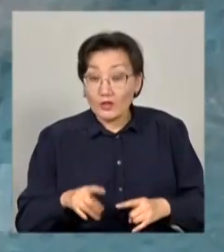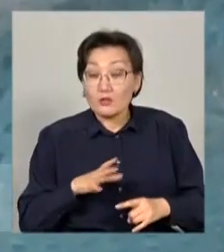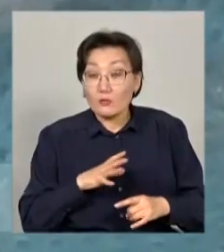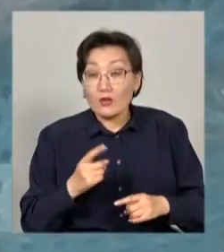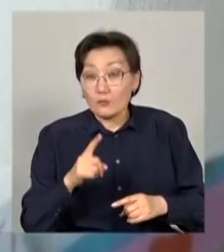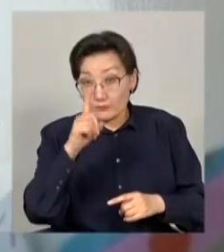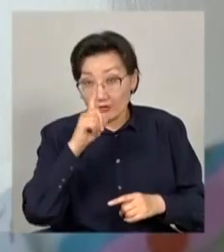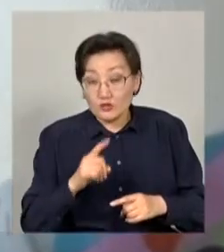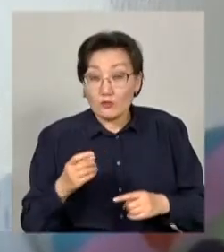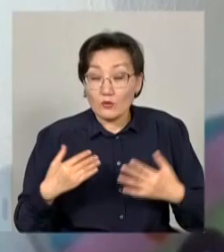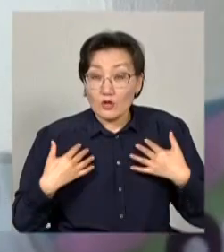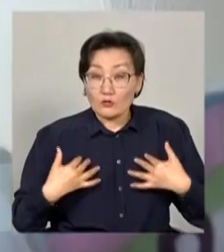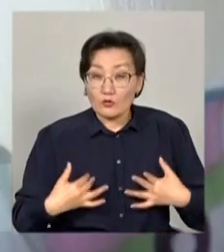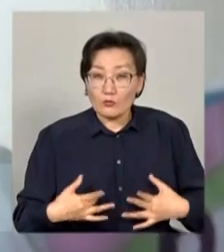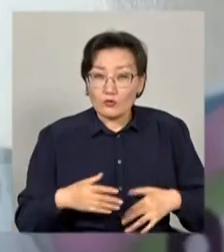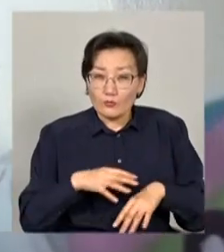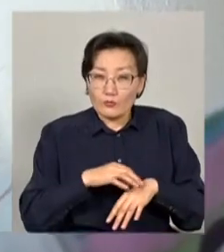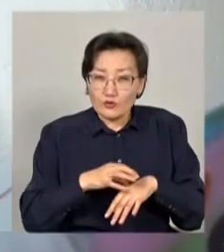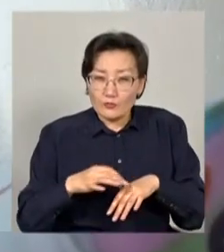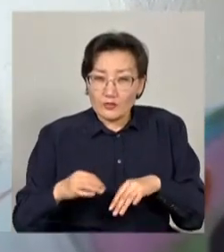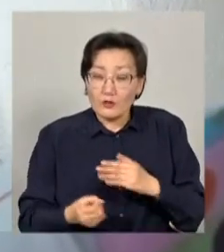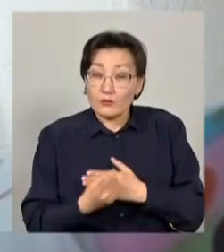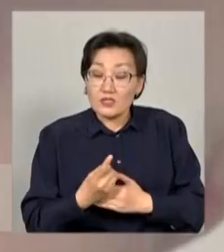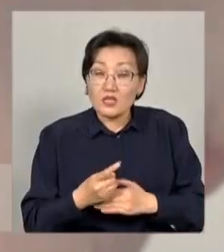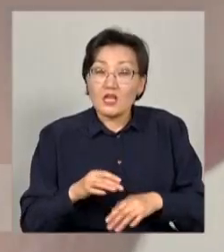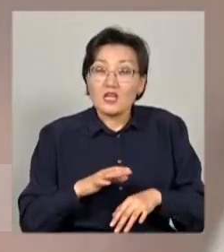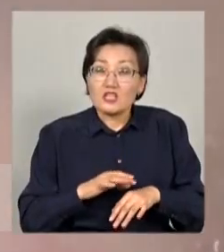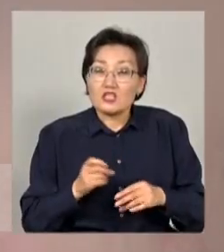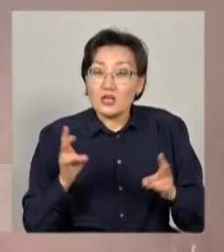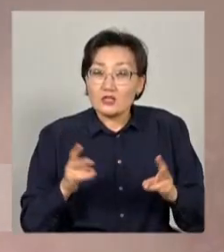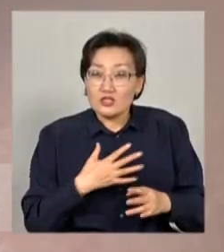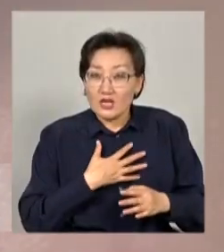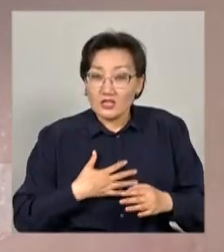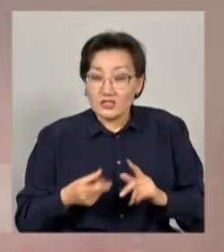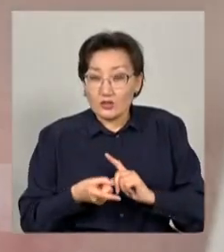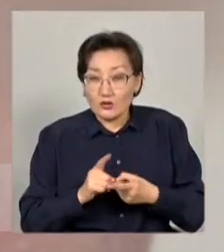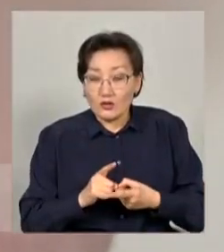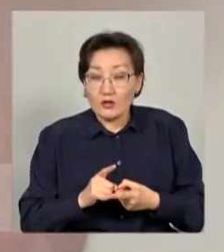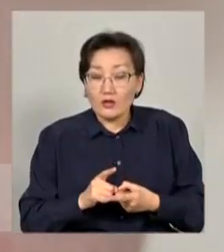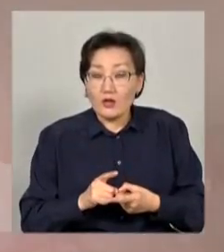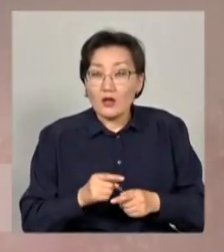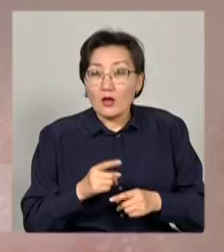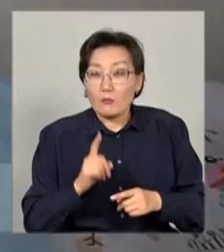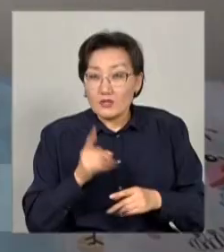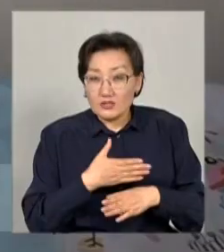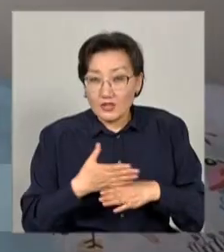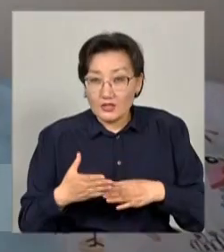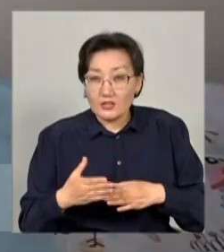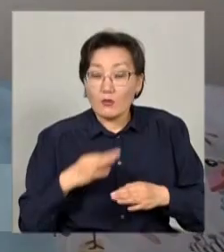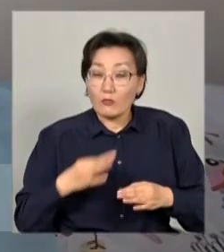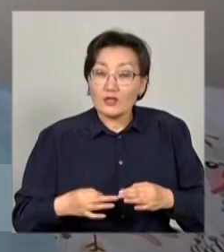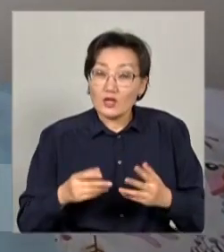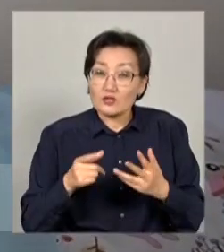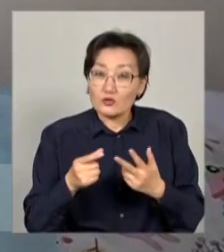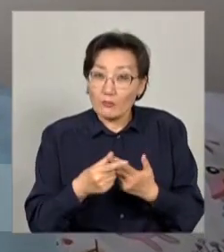айдан кейін шақалақтың үстіне көпіршіктер шығып кеткен. Ол ашық жараға айналып, бір жылдан соң ұлының саусақтары бір-біріне жабыса бастаған.